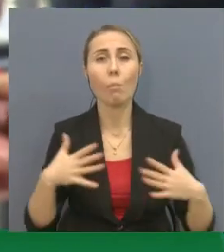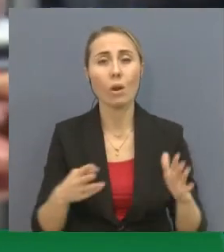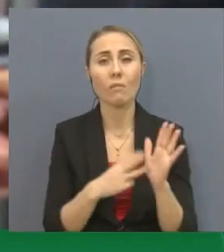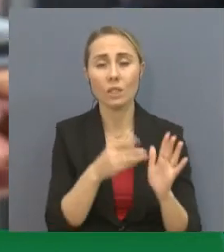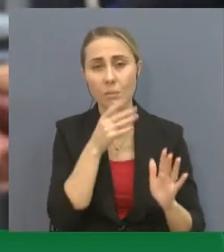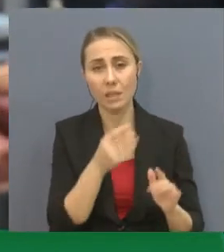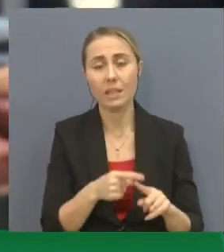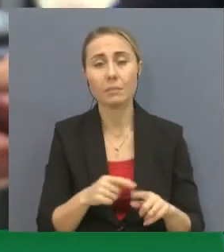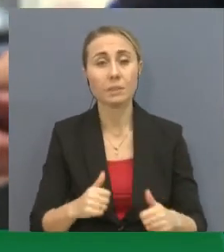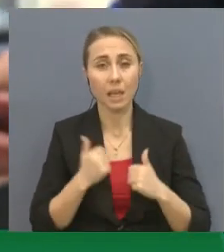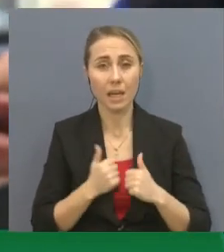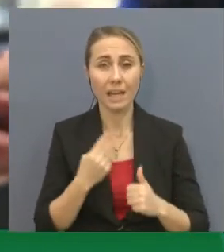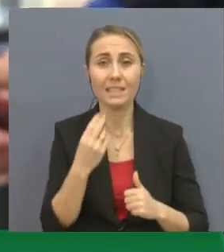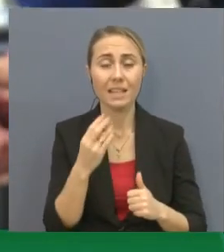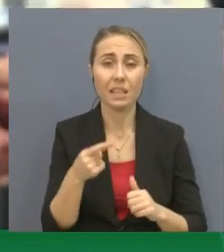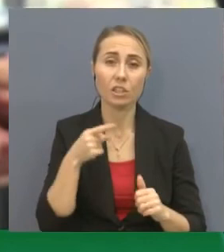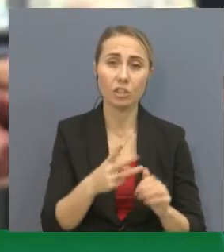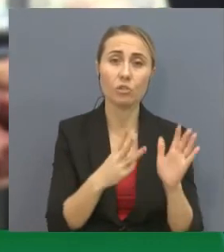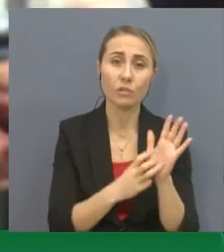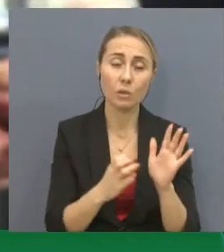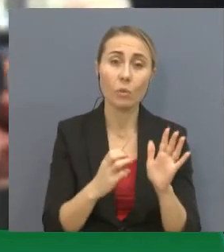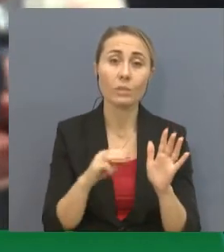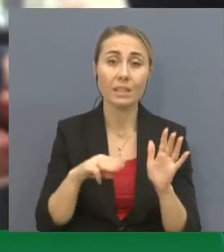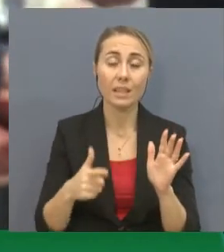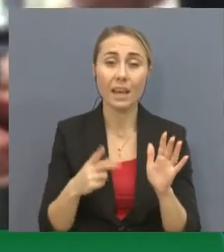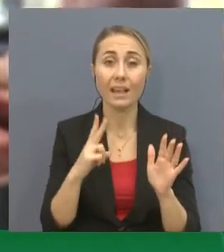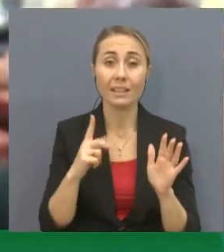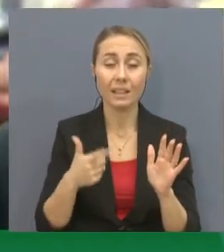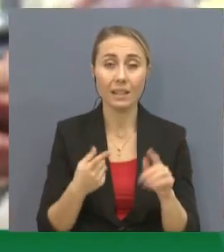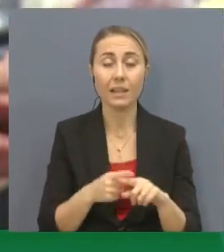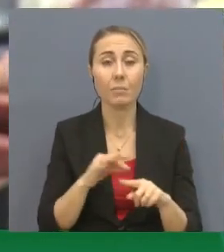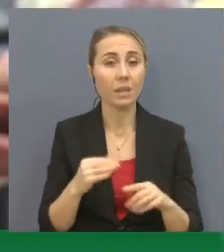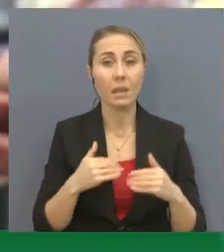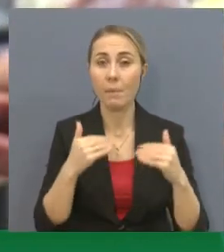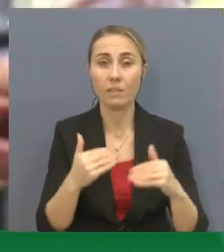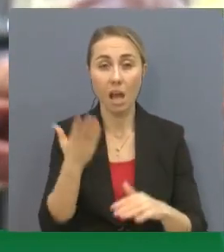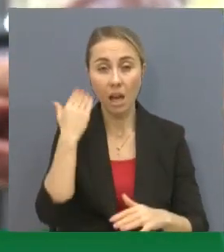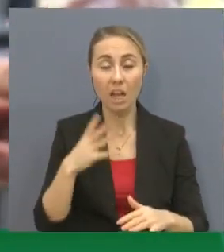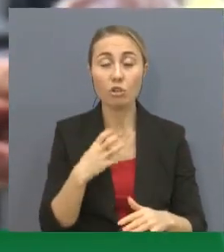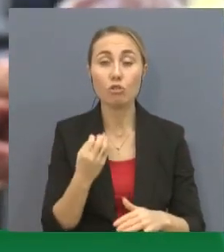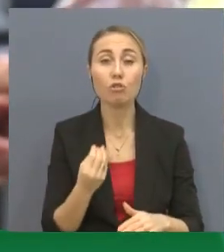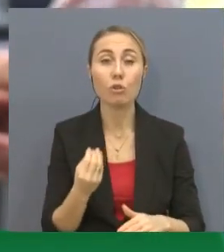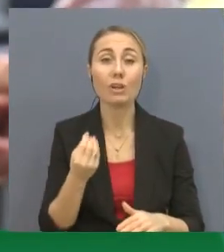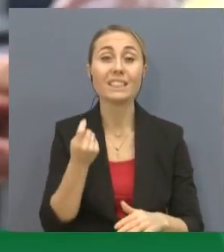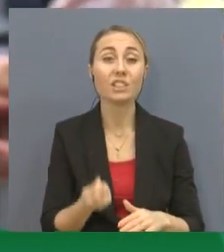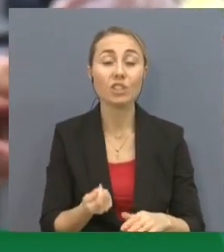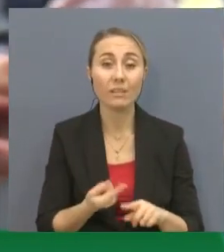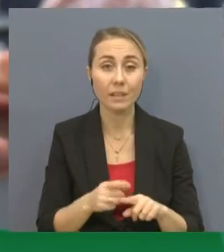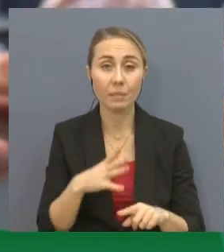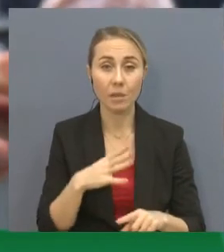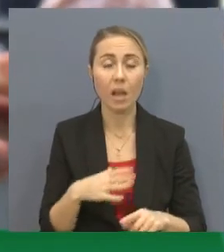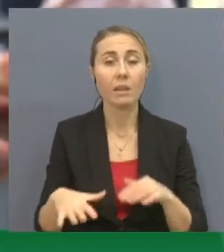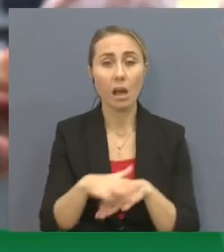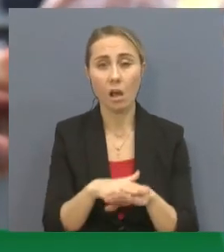стараемся держать цену 1800 тенге за килограмм не повышаем раньше еще дешевле было народ раз купает хорошо